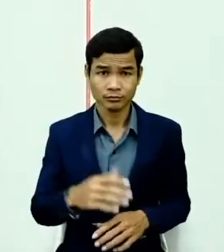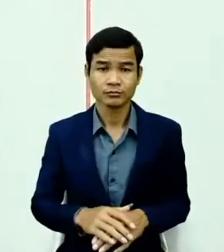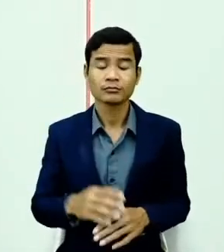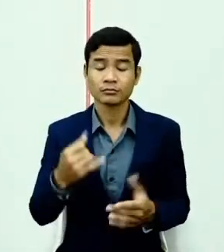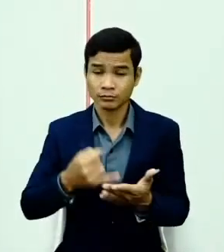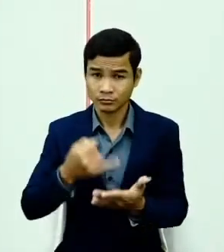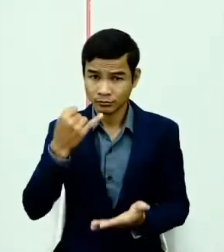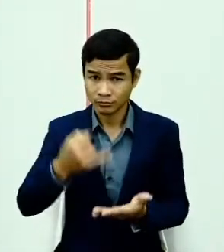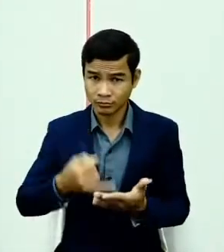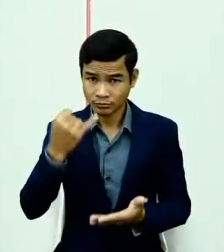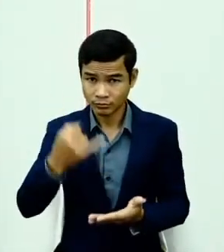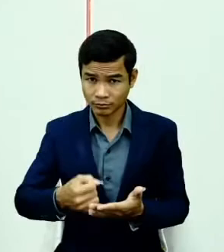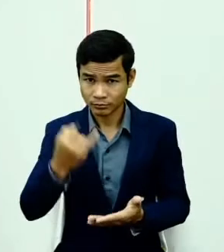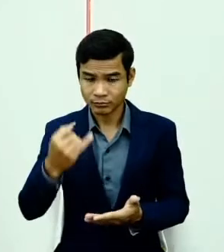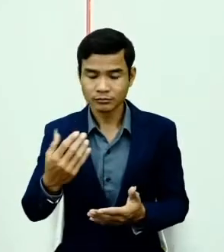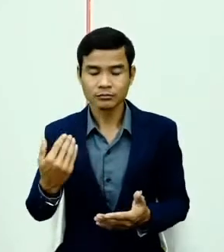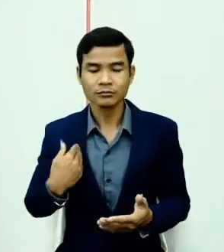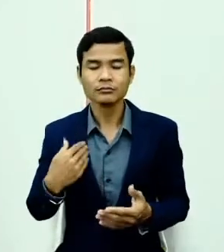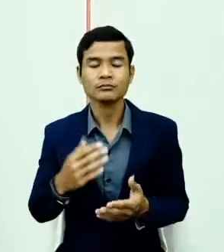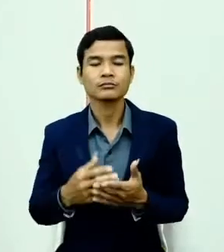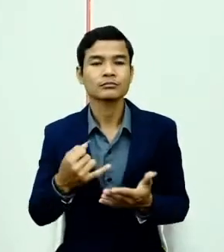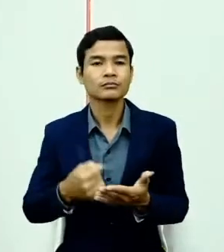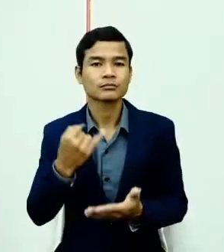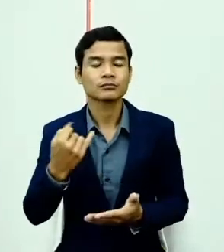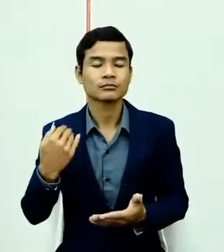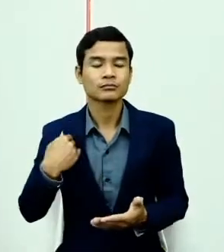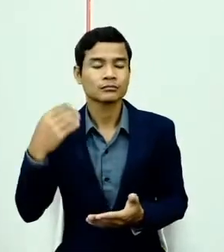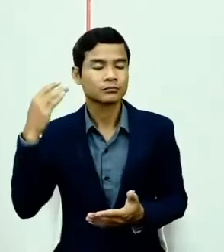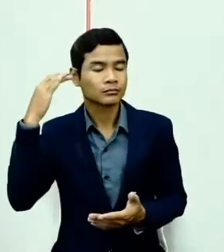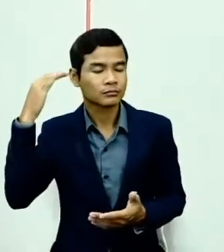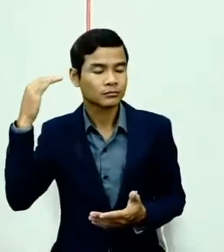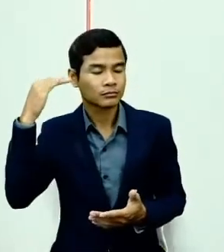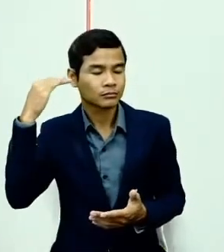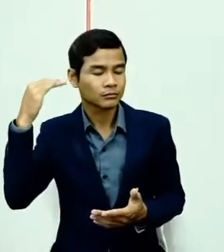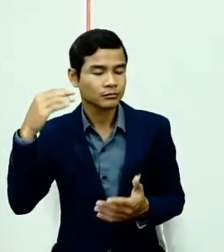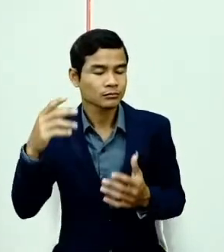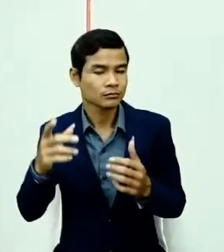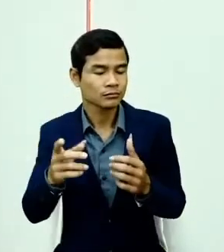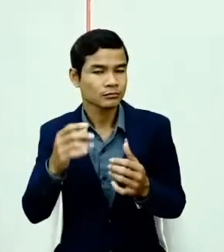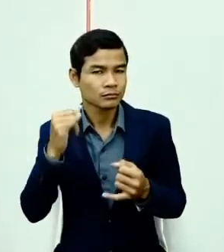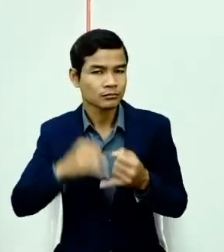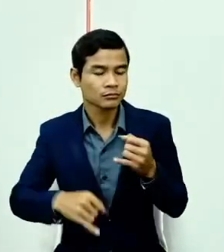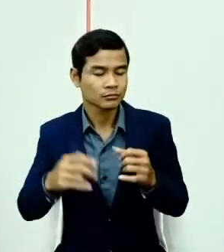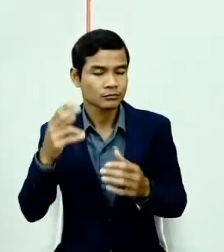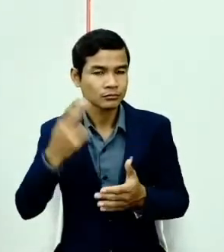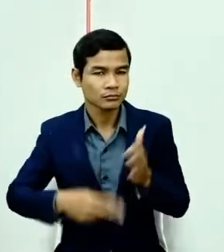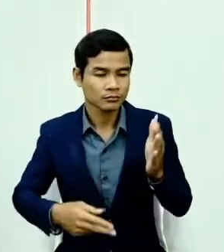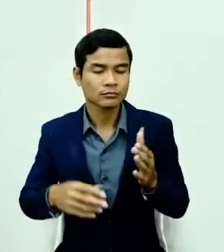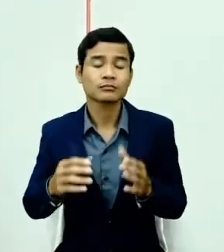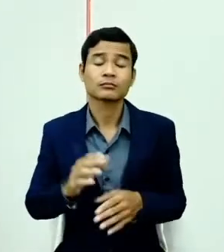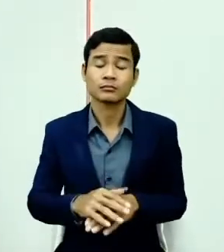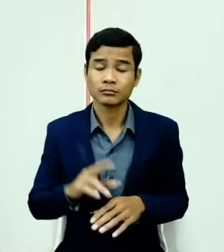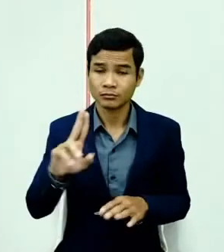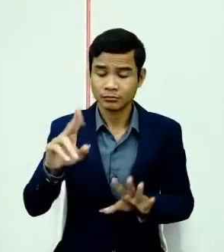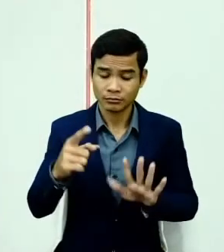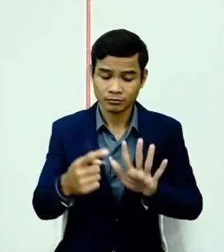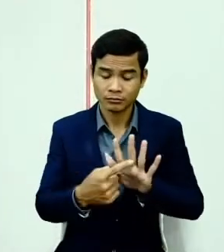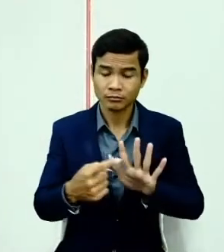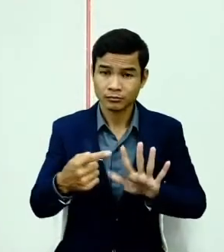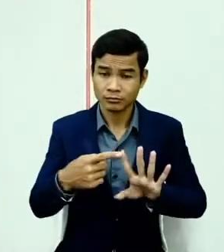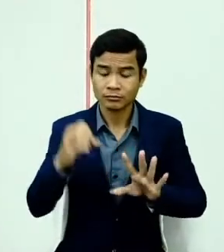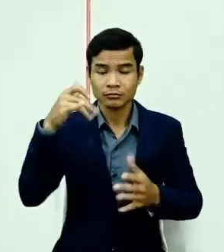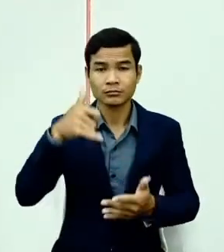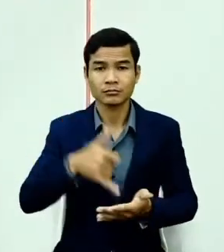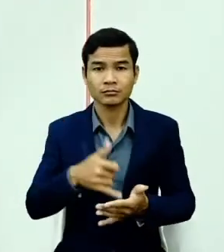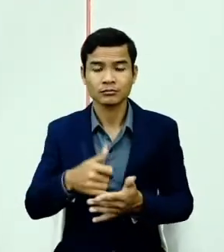មីអញ្ចឹងកូនមើលស្ដាប់សមើលមីមានសចង់អ្វីមិញកូនចាមីមានសចង់អីអញ្ចឹងថ្